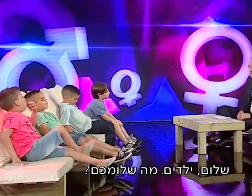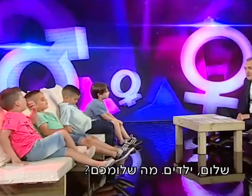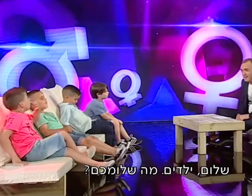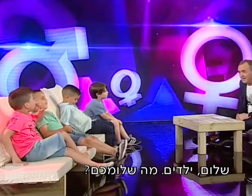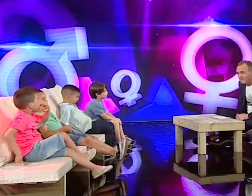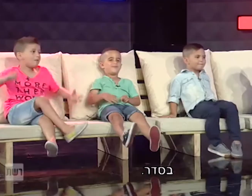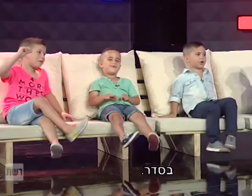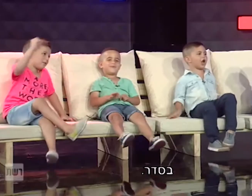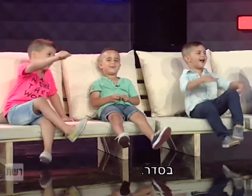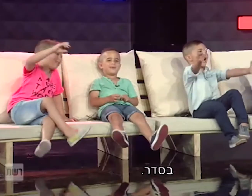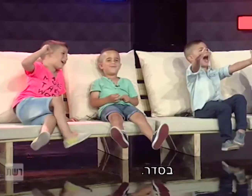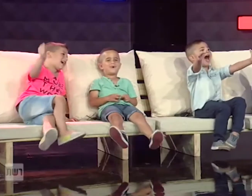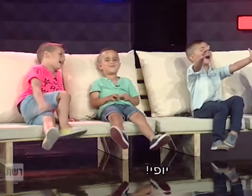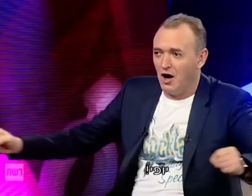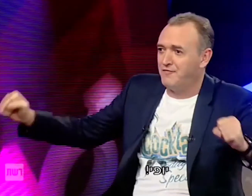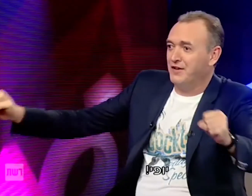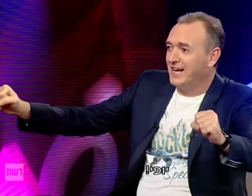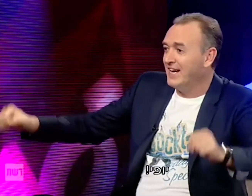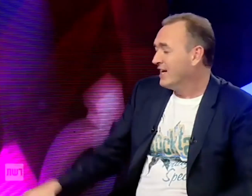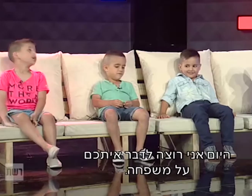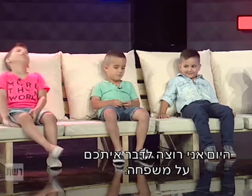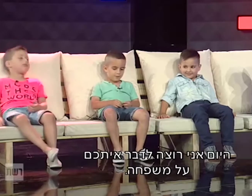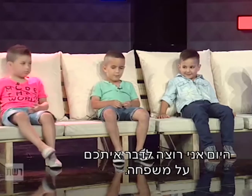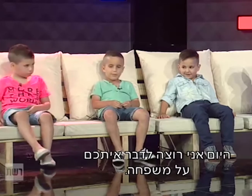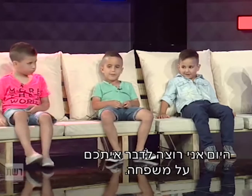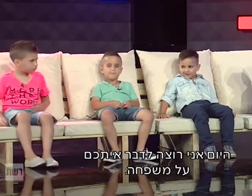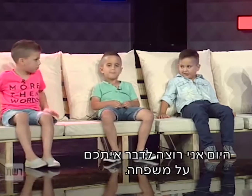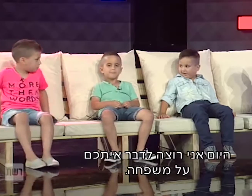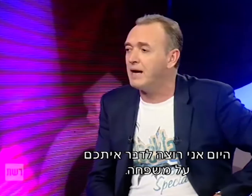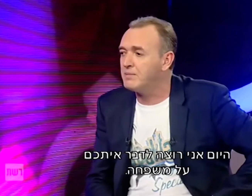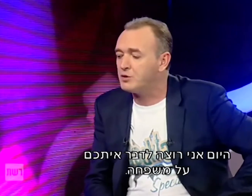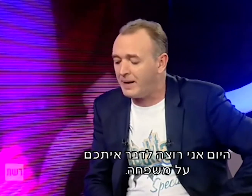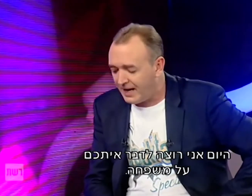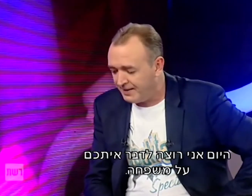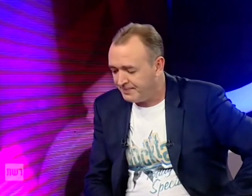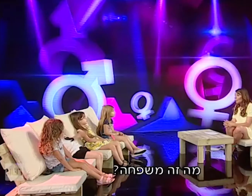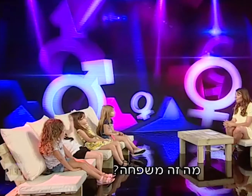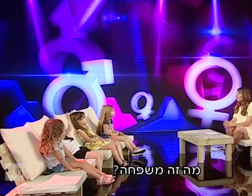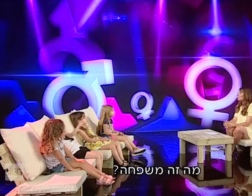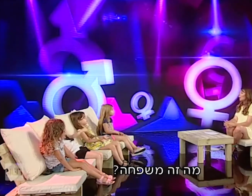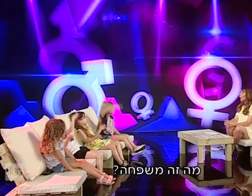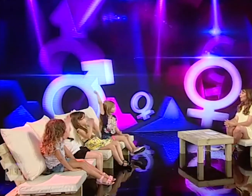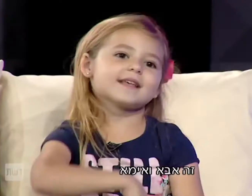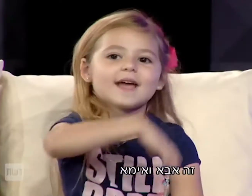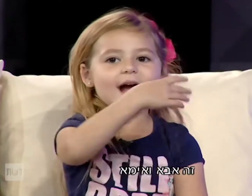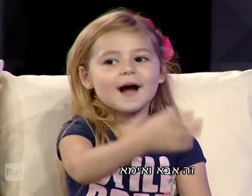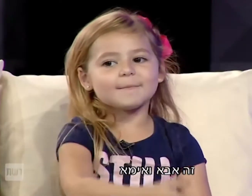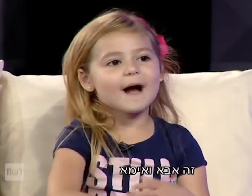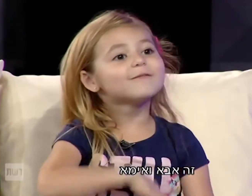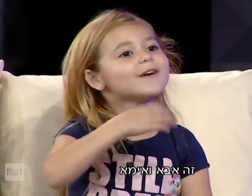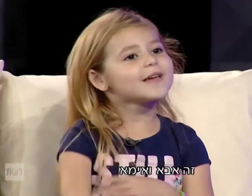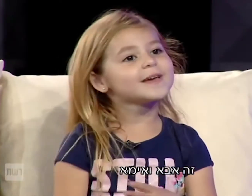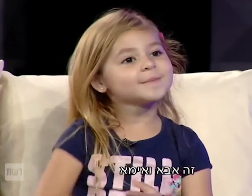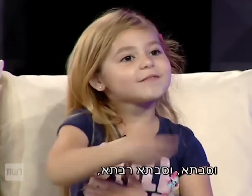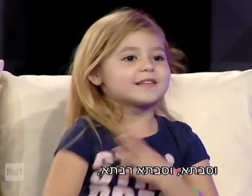שלום ילדים, מה שלומכם? בסדר! יופי! היום אני רוצה לדבר איתכם על משפחה. מה זה משפחה? זה